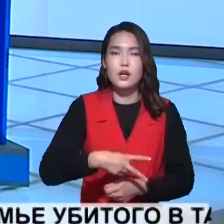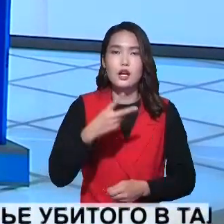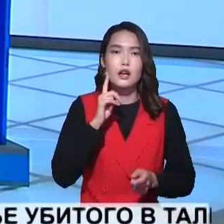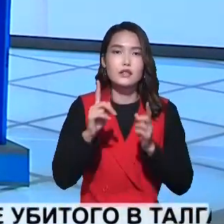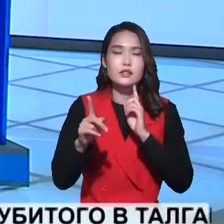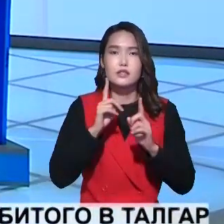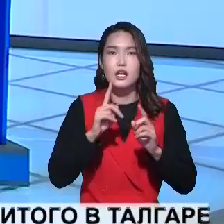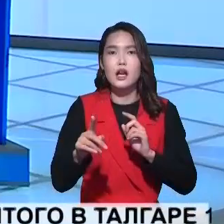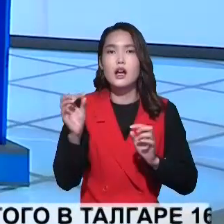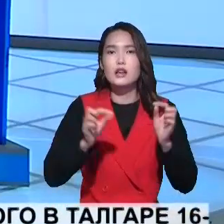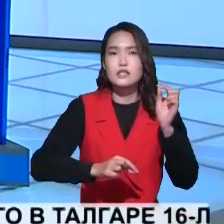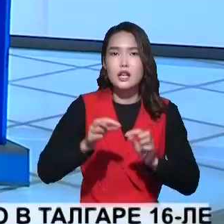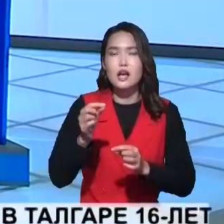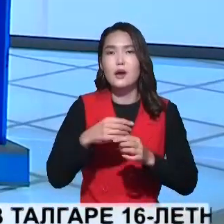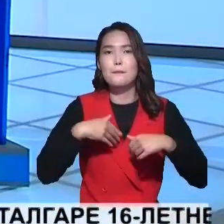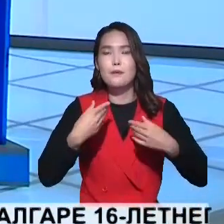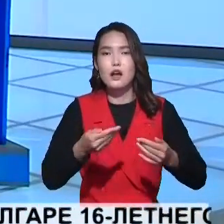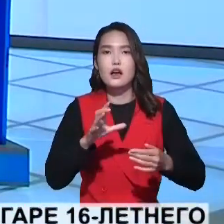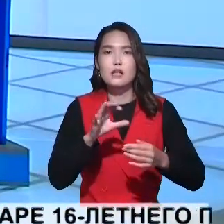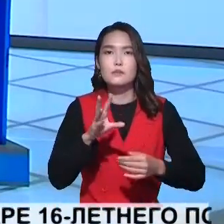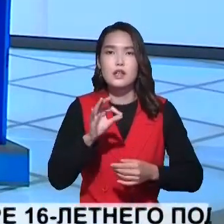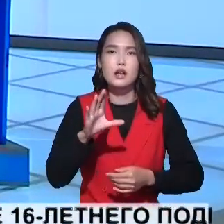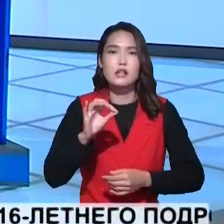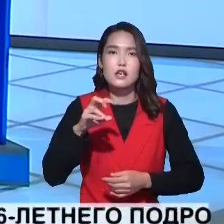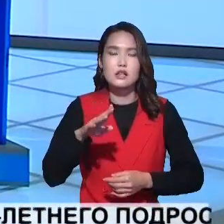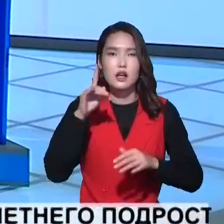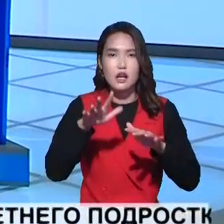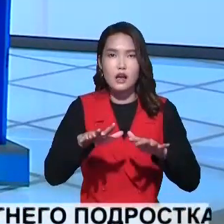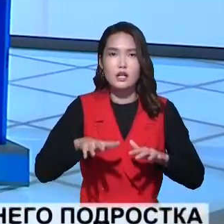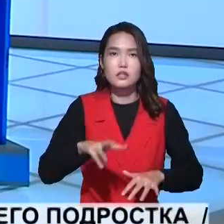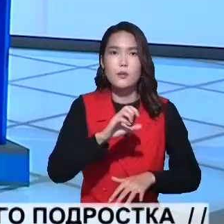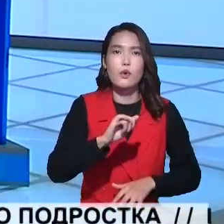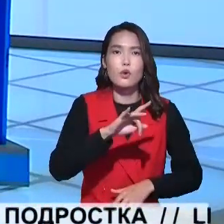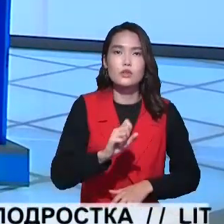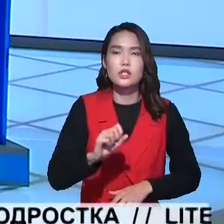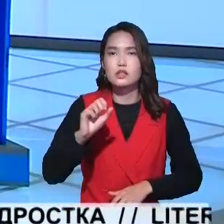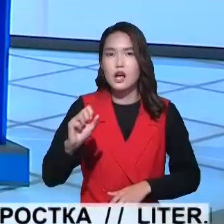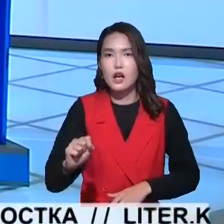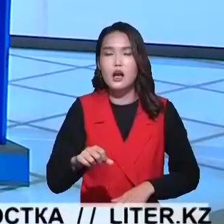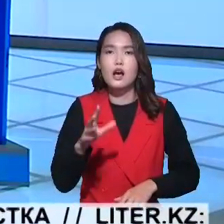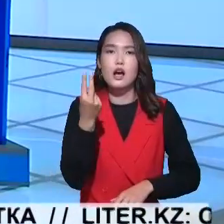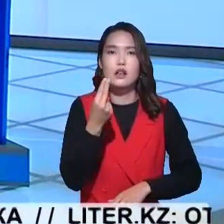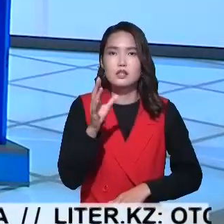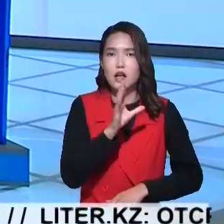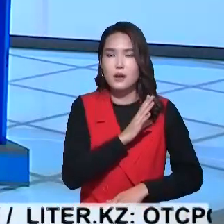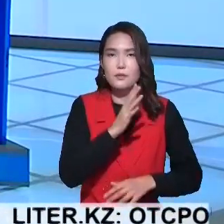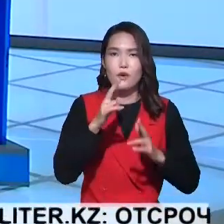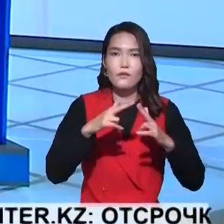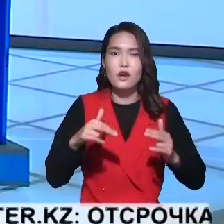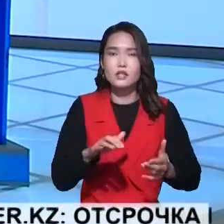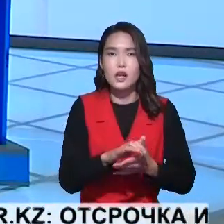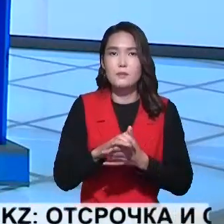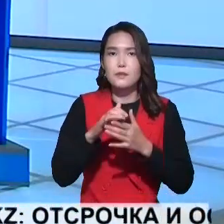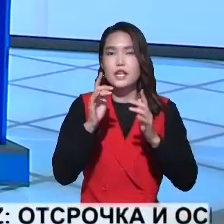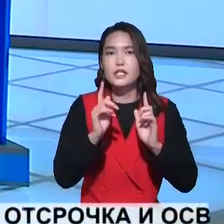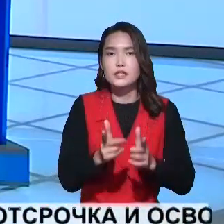заседания секретариата съезда под председательством спикера Сената парламента Маулина Ашимбаева. Оно прошло в Астане. Сегодня во Дворце мира и